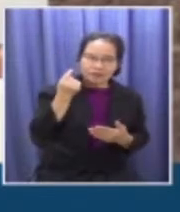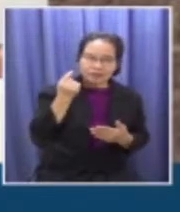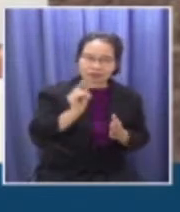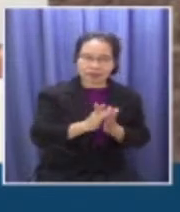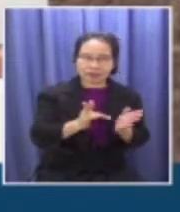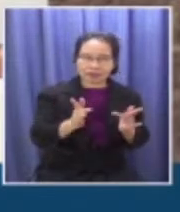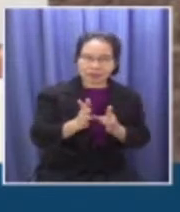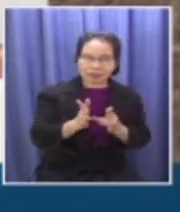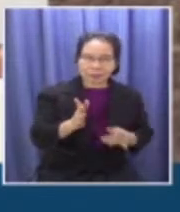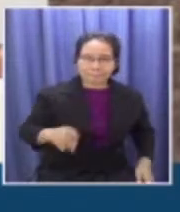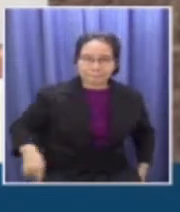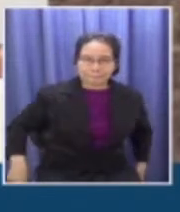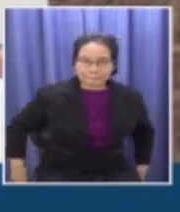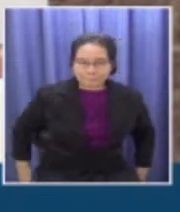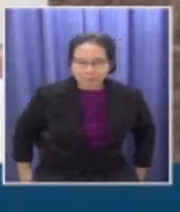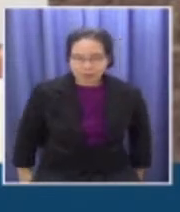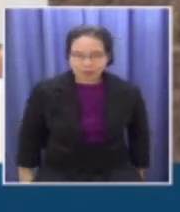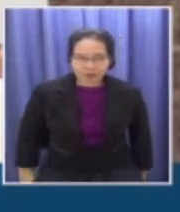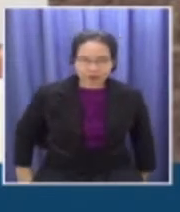hɔ na